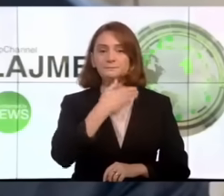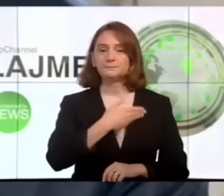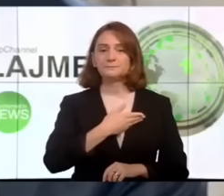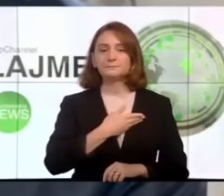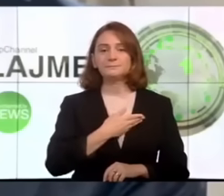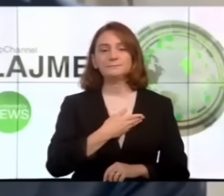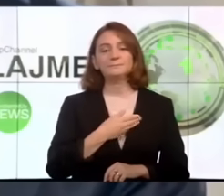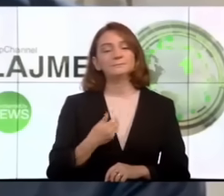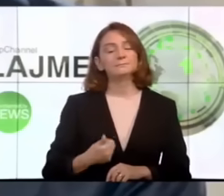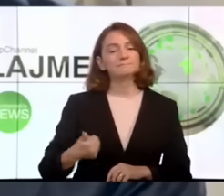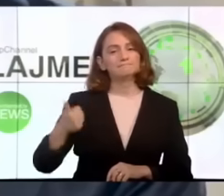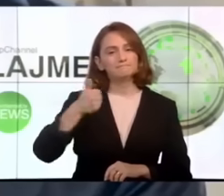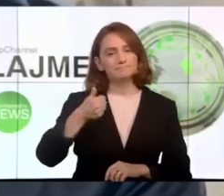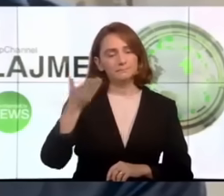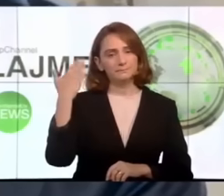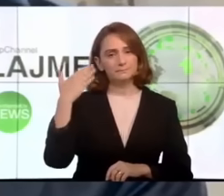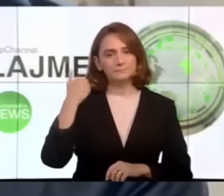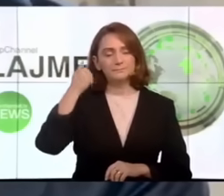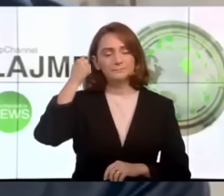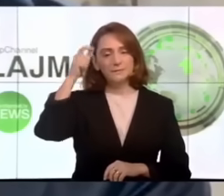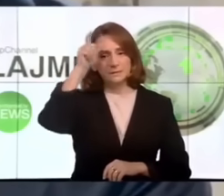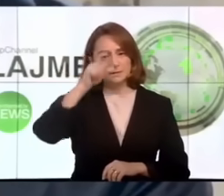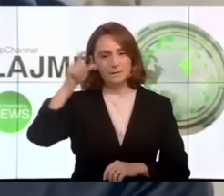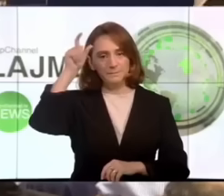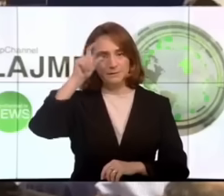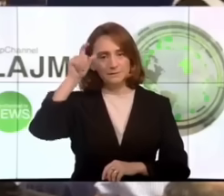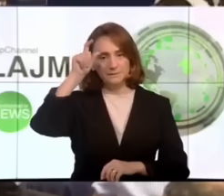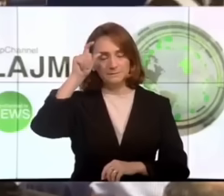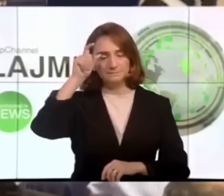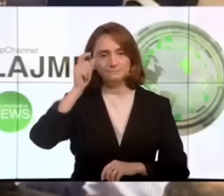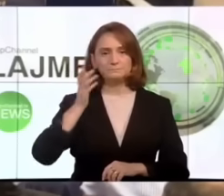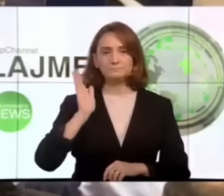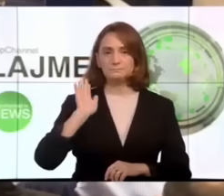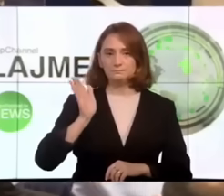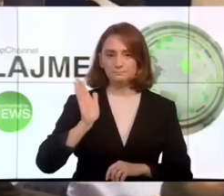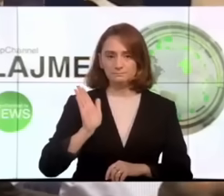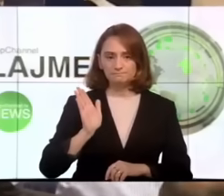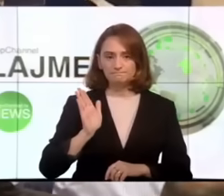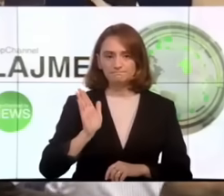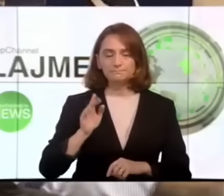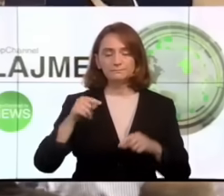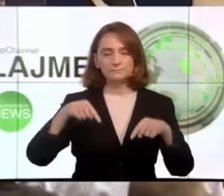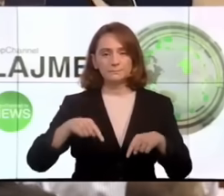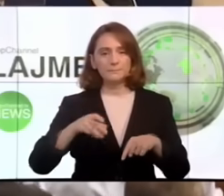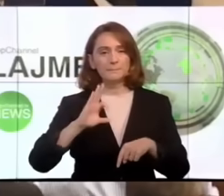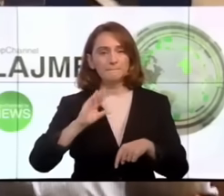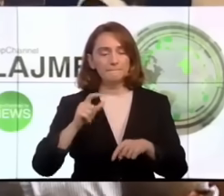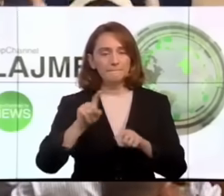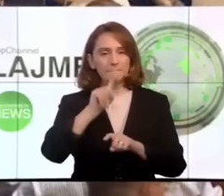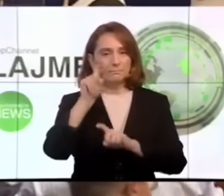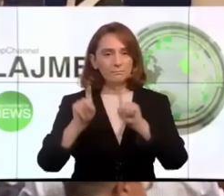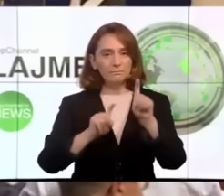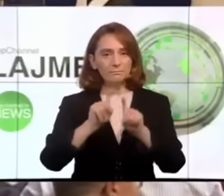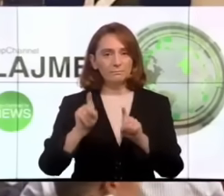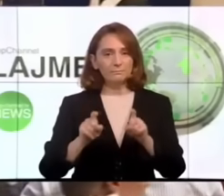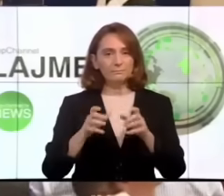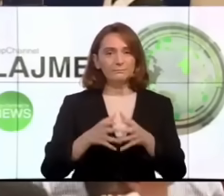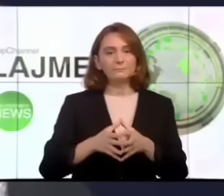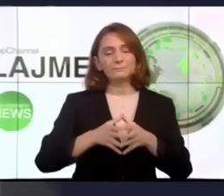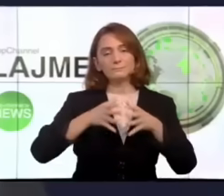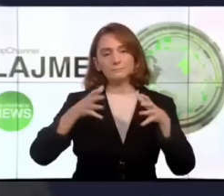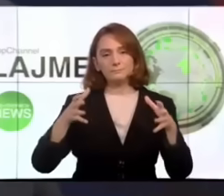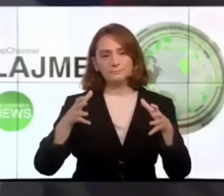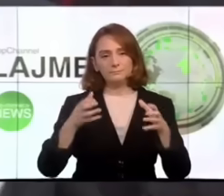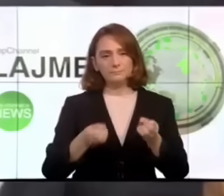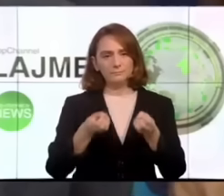fjalimin e sotëm dhe të shumë trumpetuar të tij, drejtuar popullit, presidenti Aleksandar Vučić do të shpjegoj se çfarë po ndodh në Kosovë